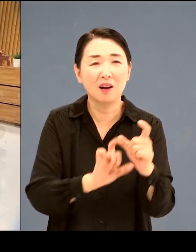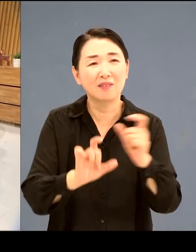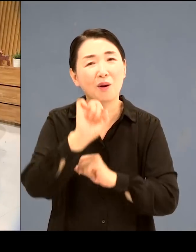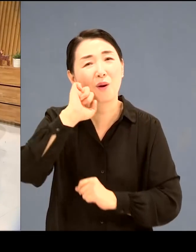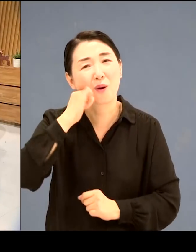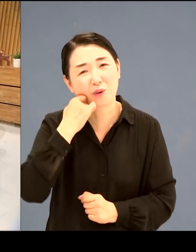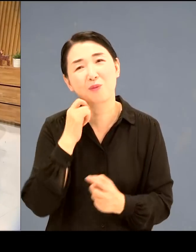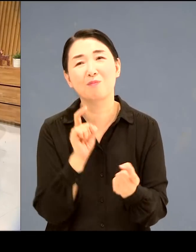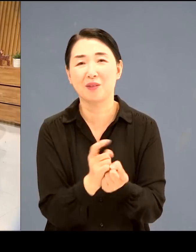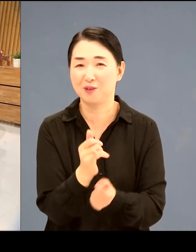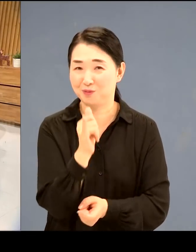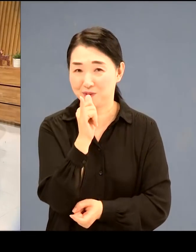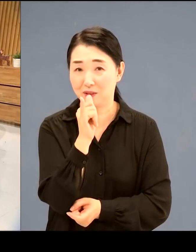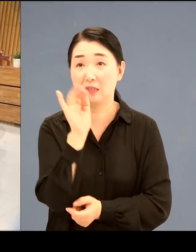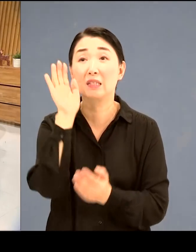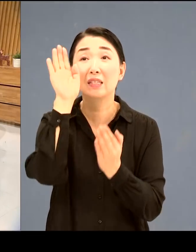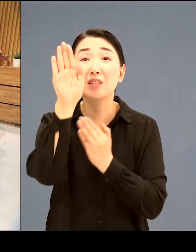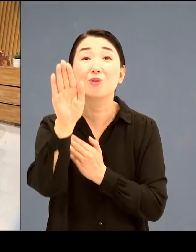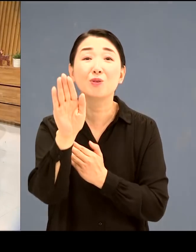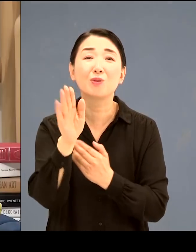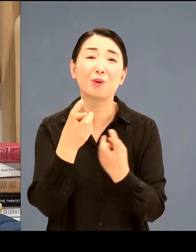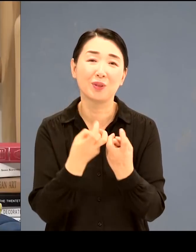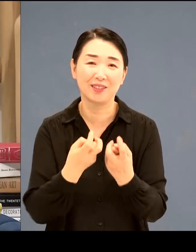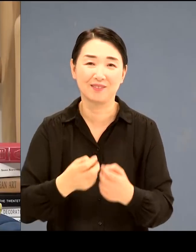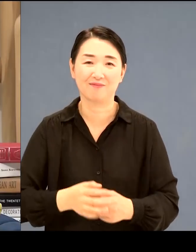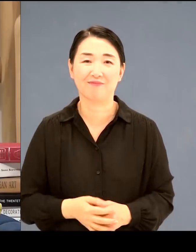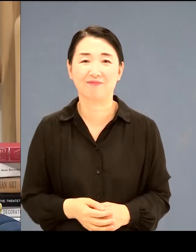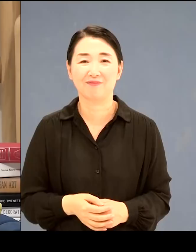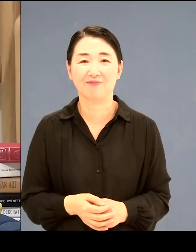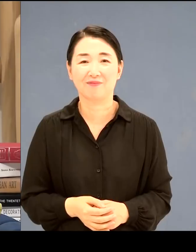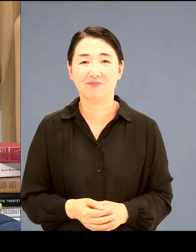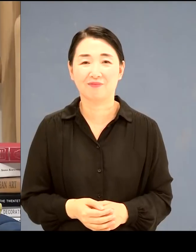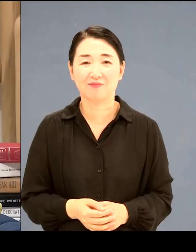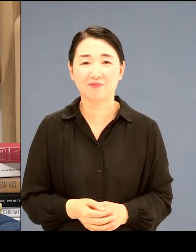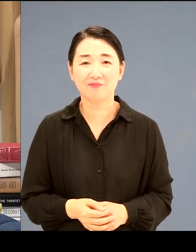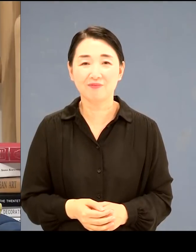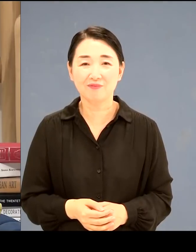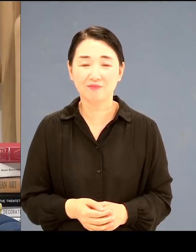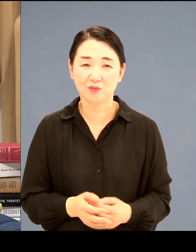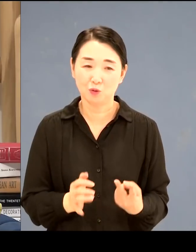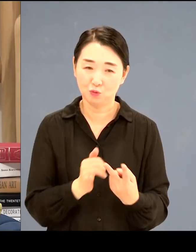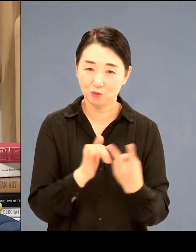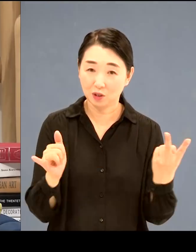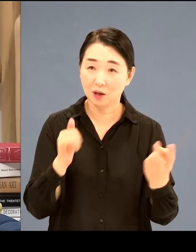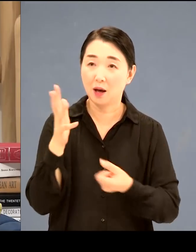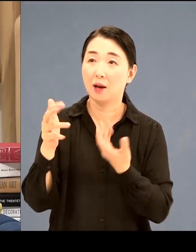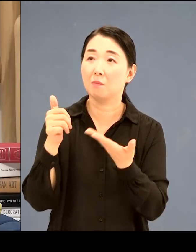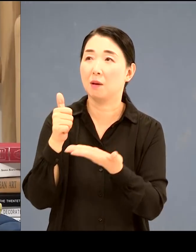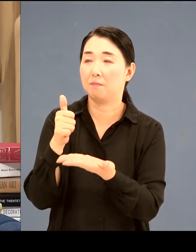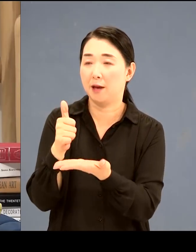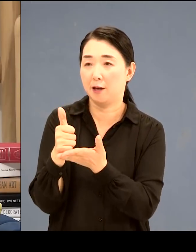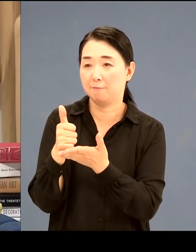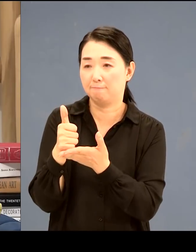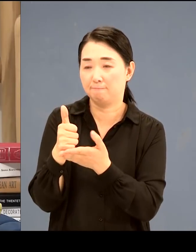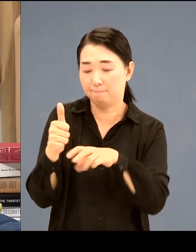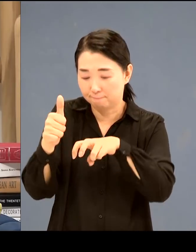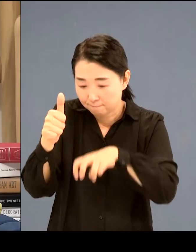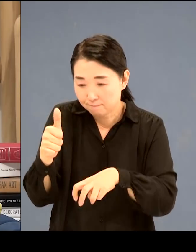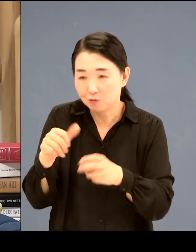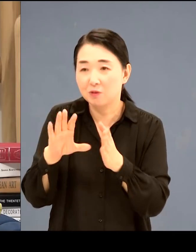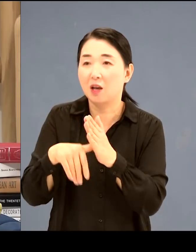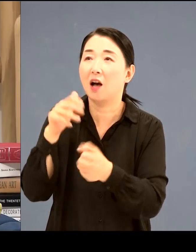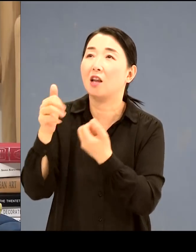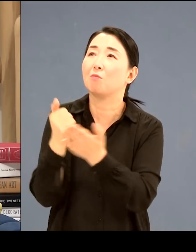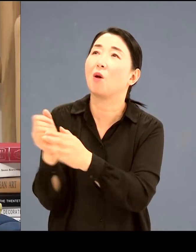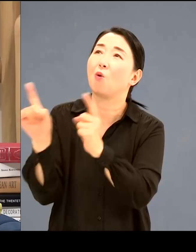하고 그런단 말이에요. 그 후는 어떠셨나요? 우리가 하나님 앞에 바짝 엎드리면 네. 하나님이 회복시켜